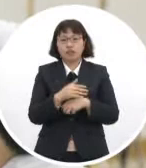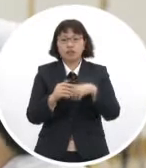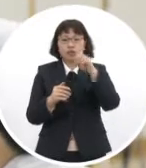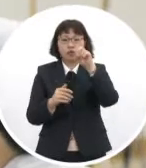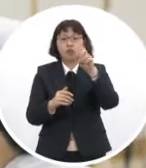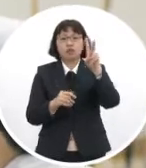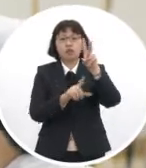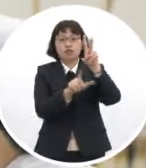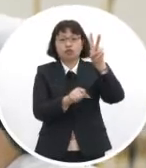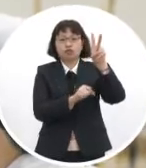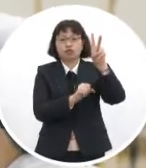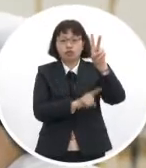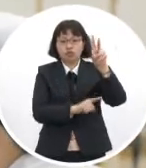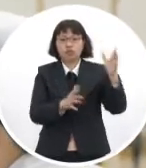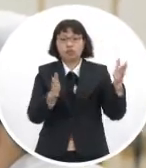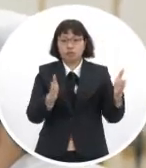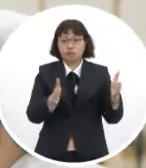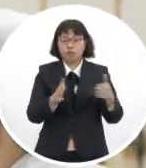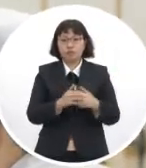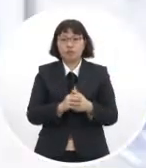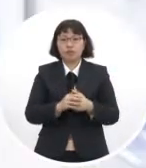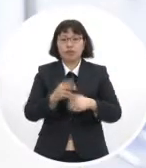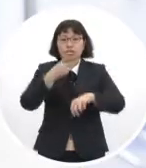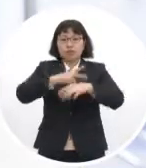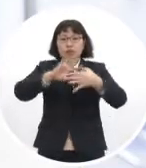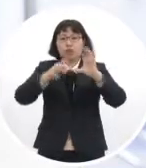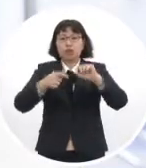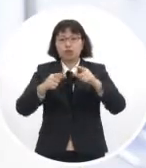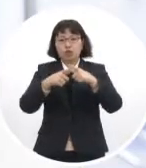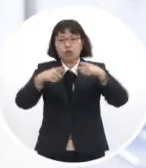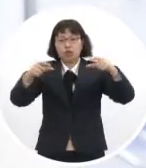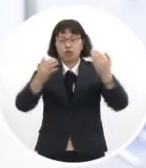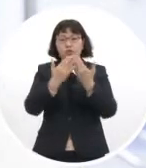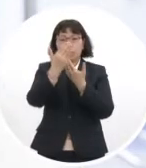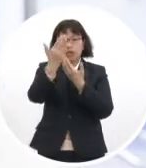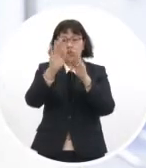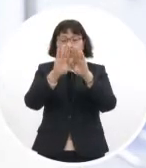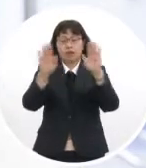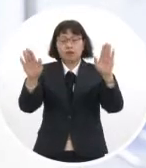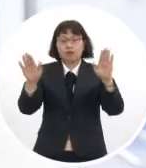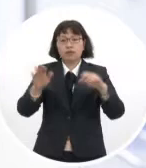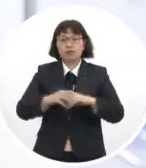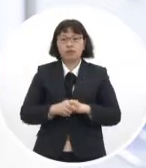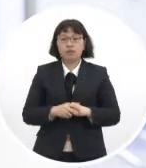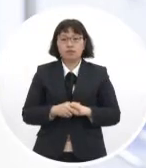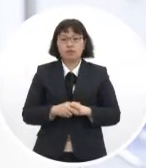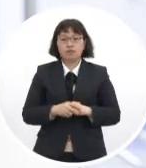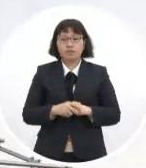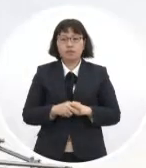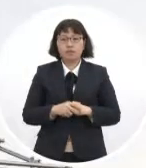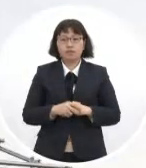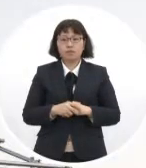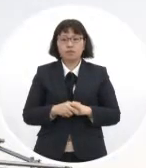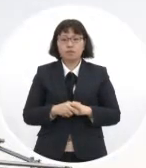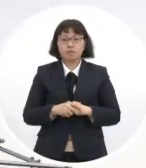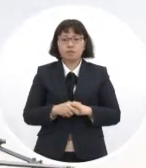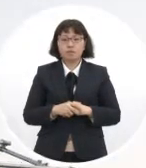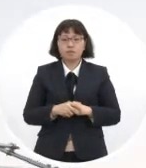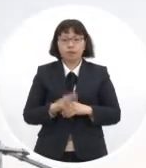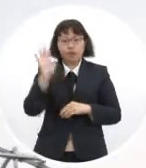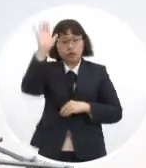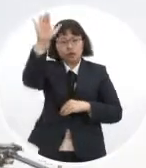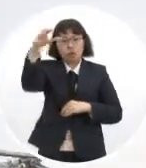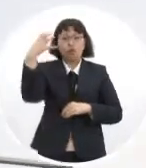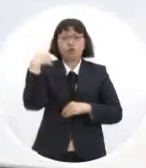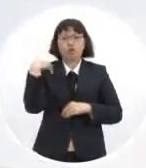月1日まで技能五輪全国大会が開催されました。 この大会は将来